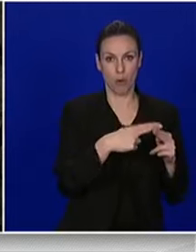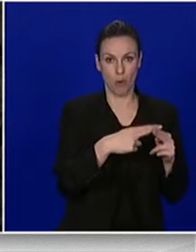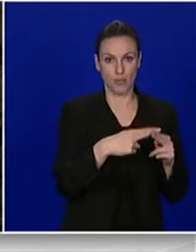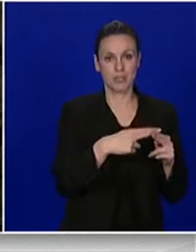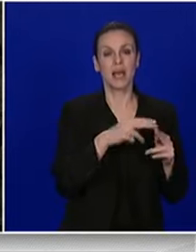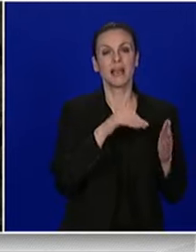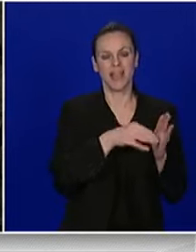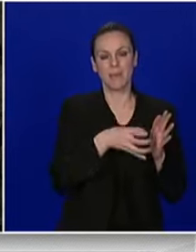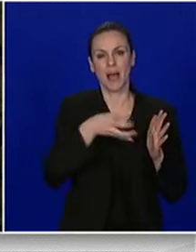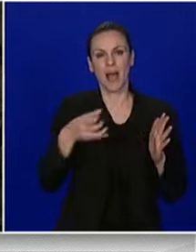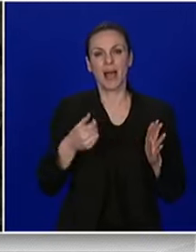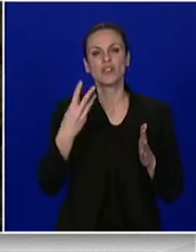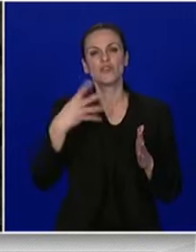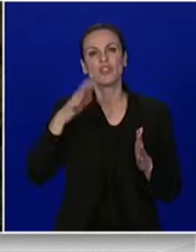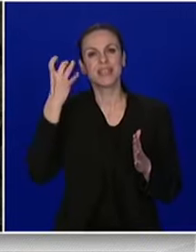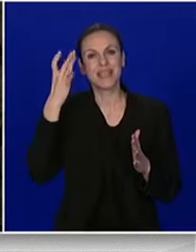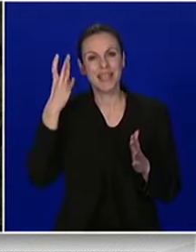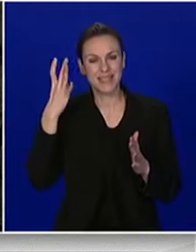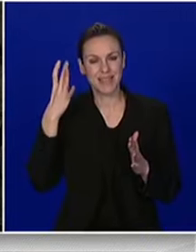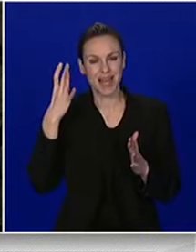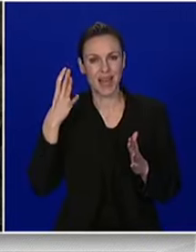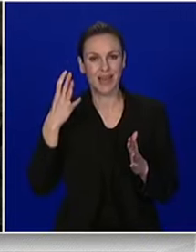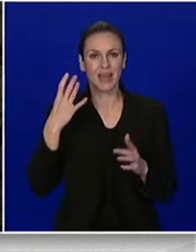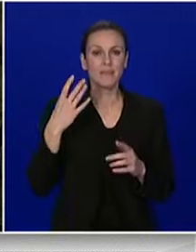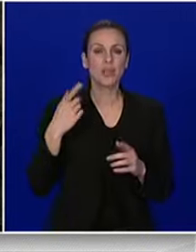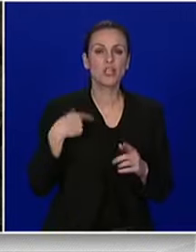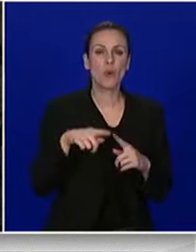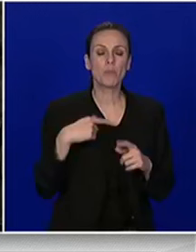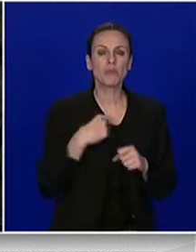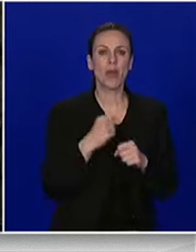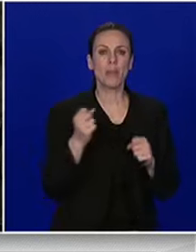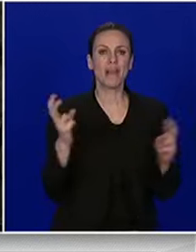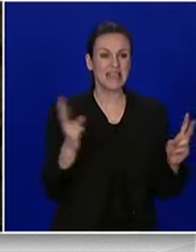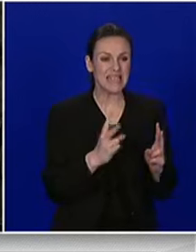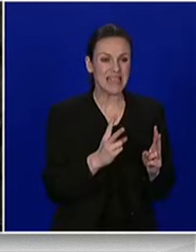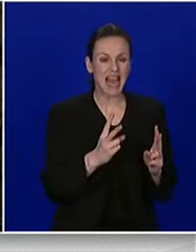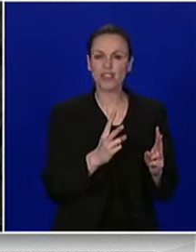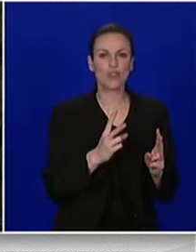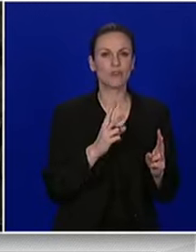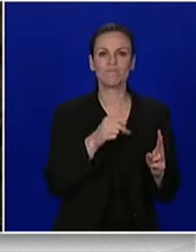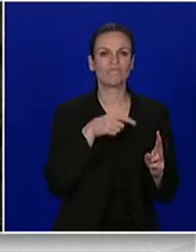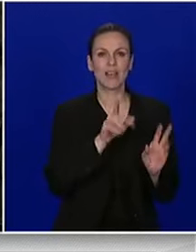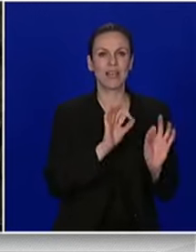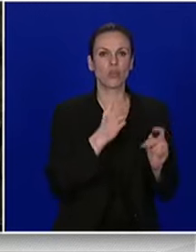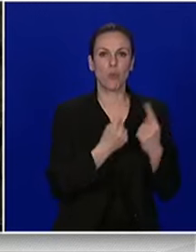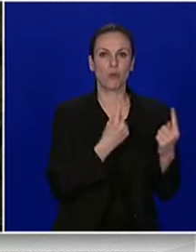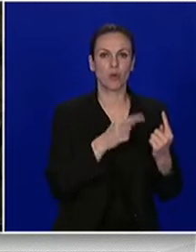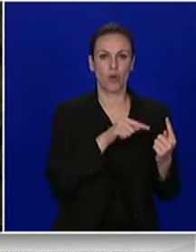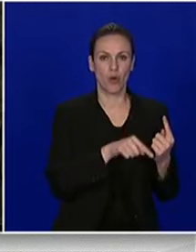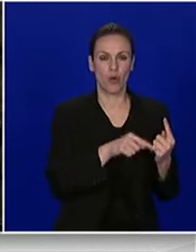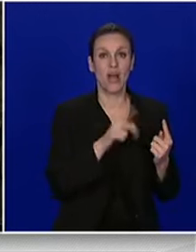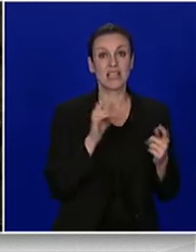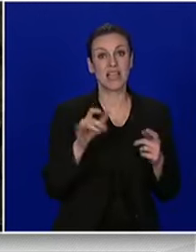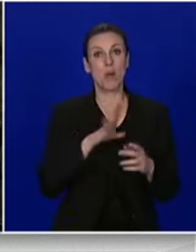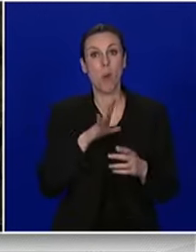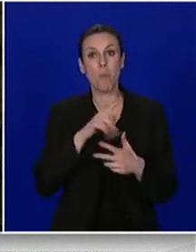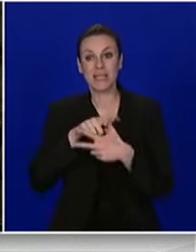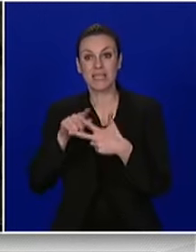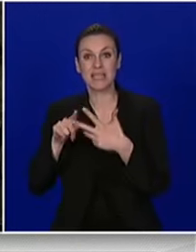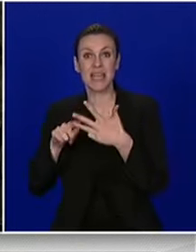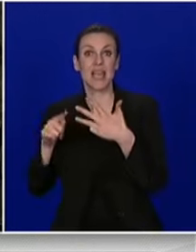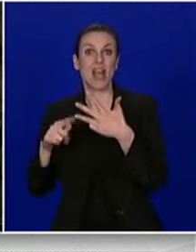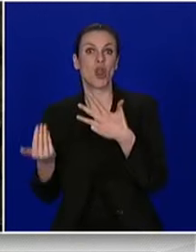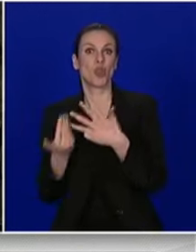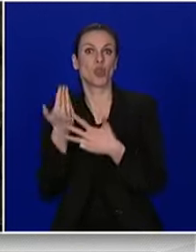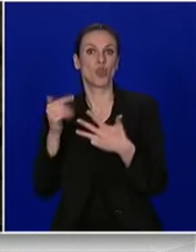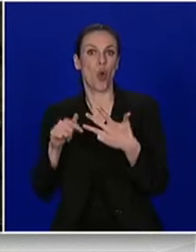14 dana, jer oni razlozi koji su postojali za skraćivanje više ne postoje, a sada imamo ove opasne varijante prisutne kod